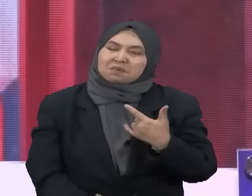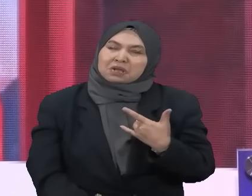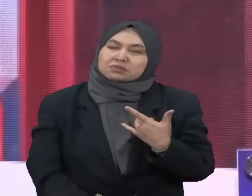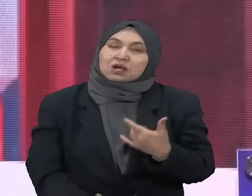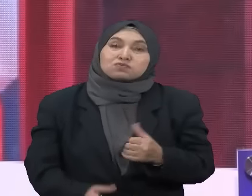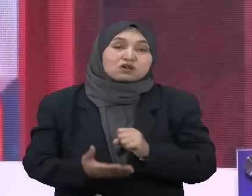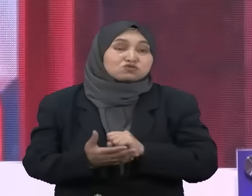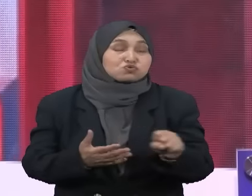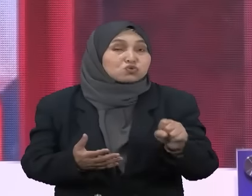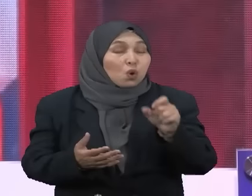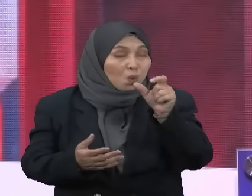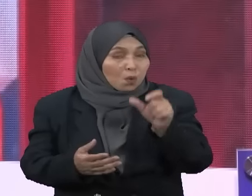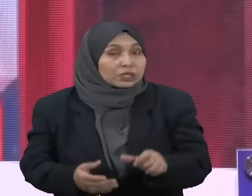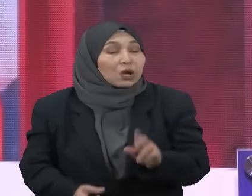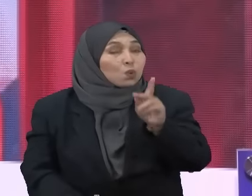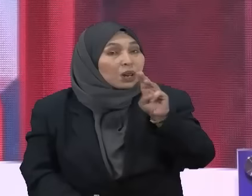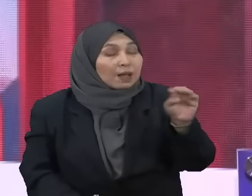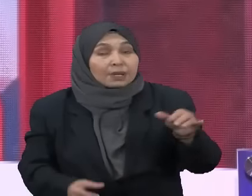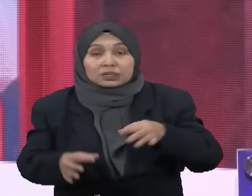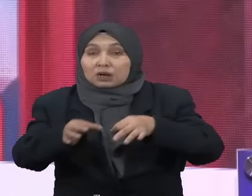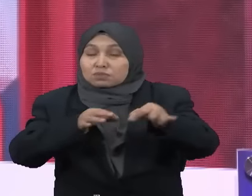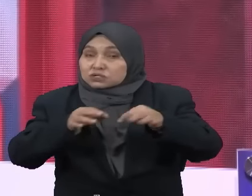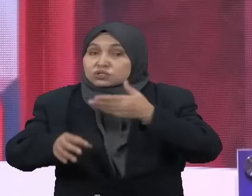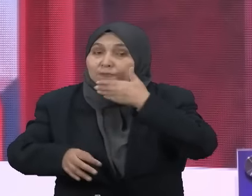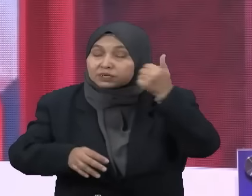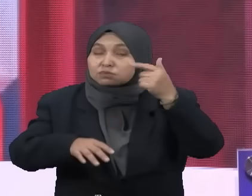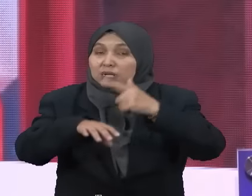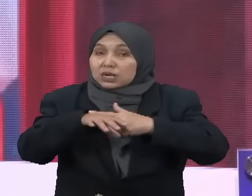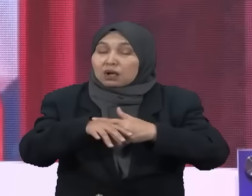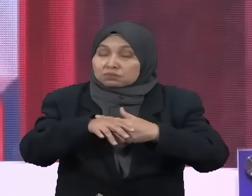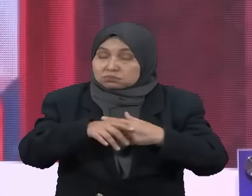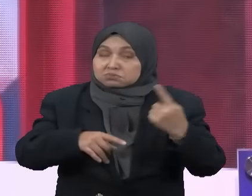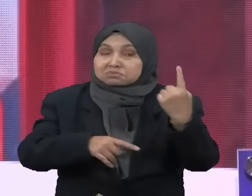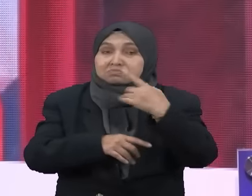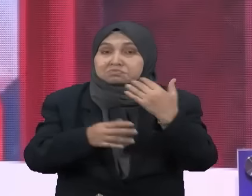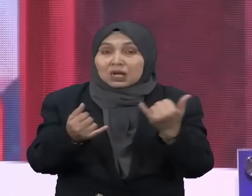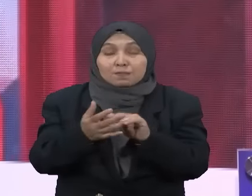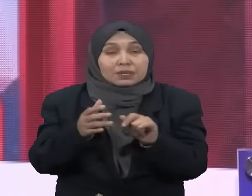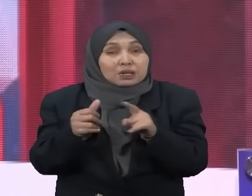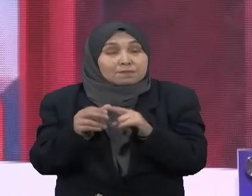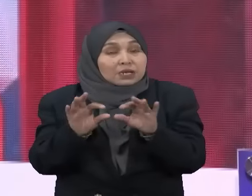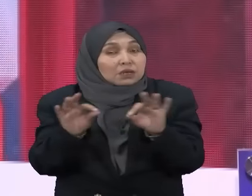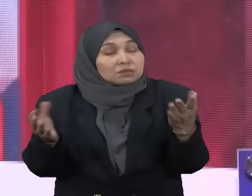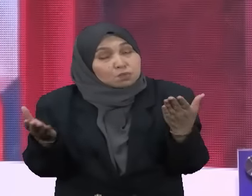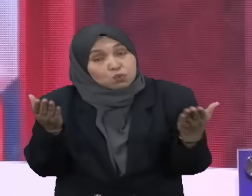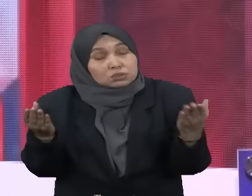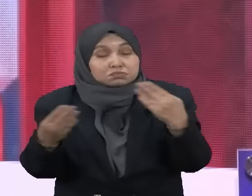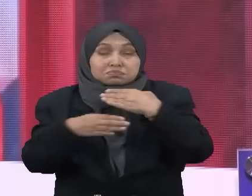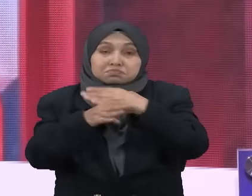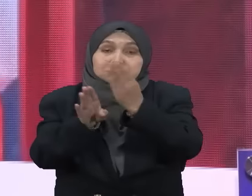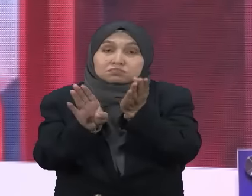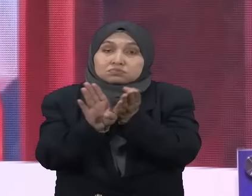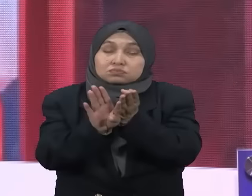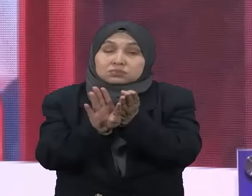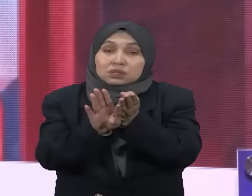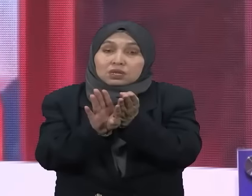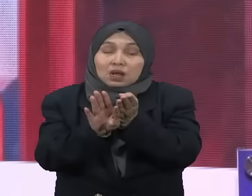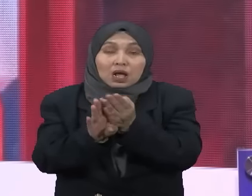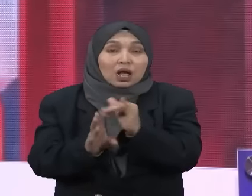Tuan-tuan, para ulama tafsir memberikan dua tafsiran yang agak menarik pada ayat ini. Yang pertama, ayat ini mungkin ia berbentuk